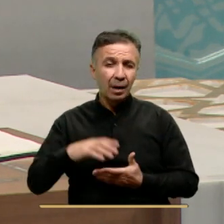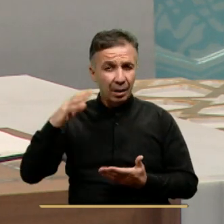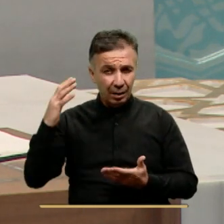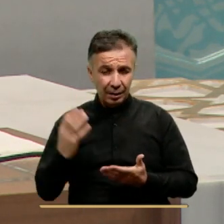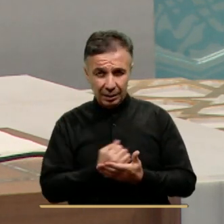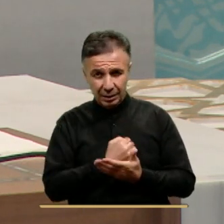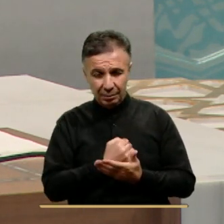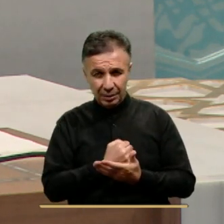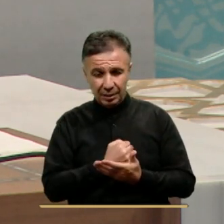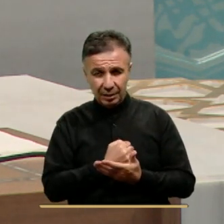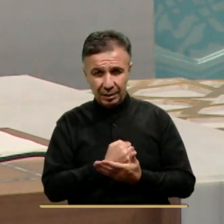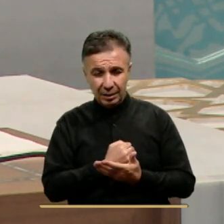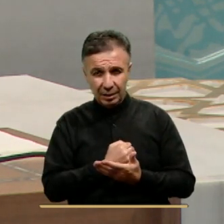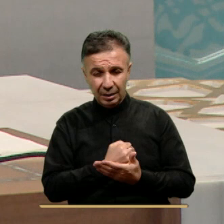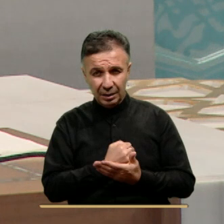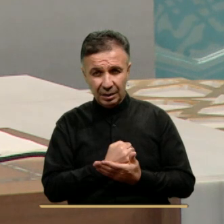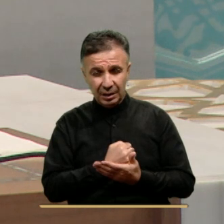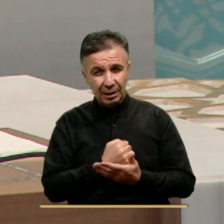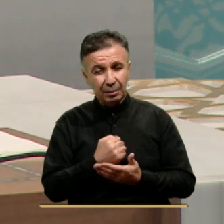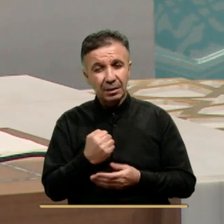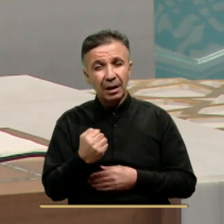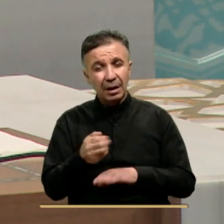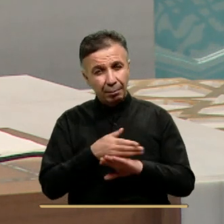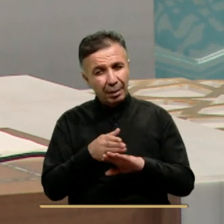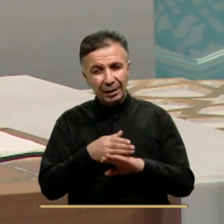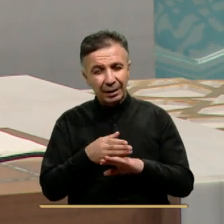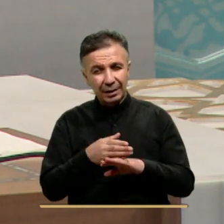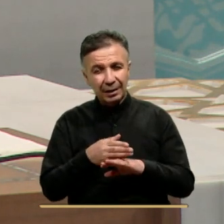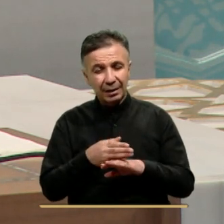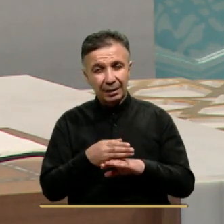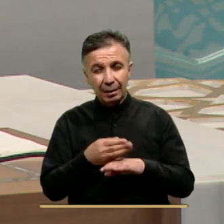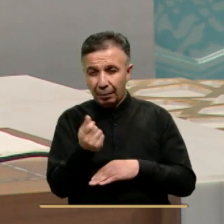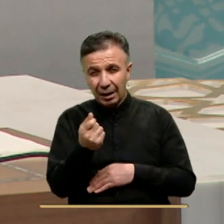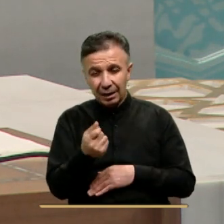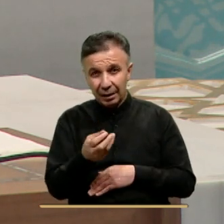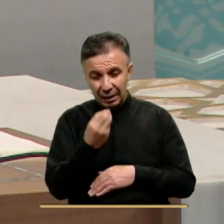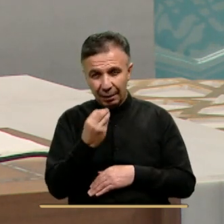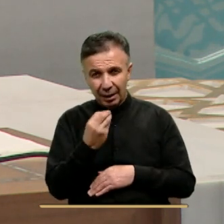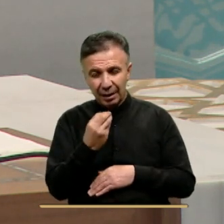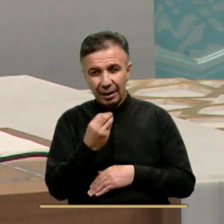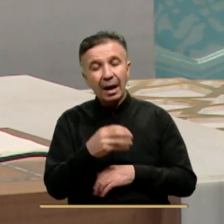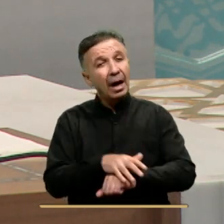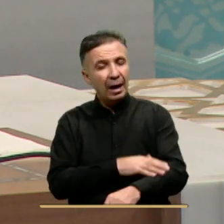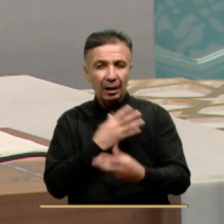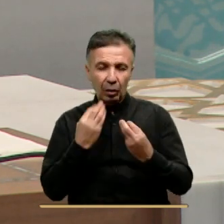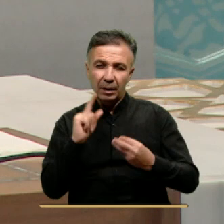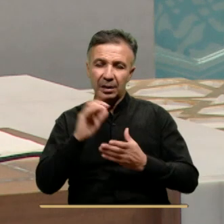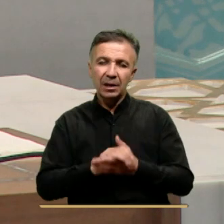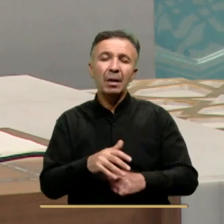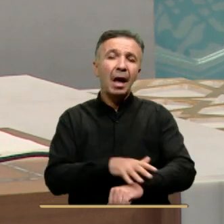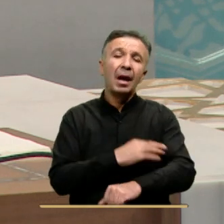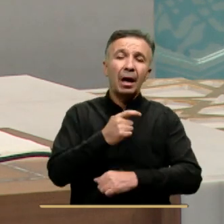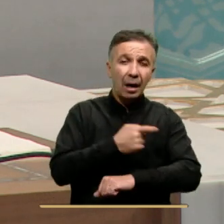ediliş yönüyle de temiz olması gerekiyor Yani kazancın da helal olması gerekiyor biz helal haram dediğimiz